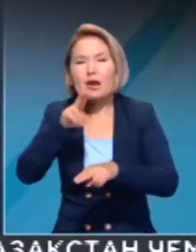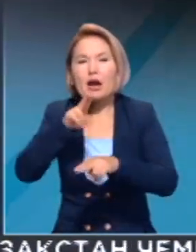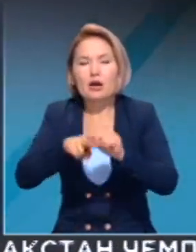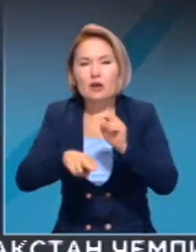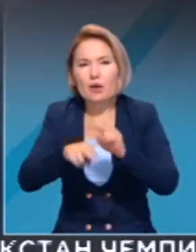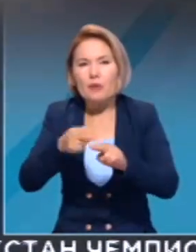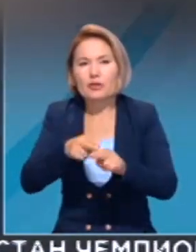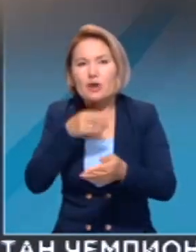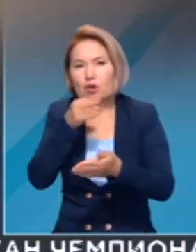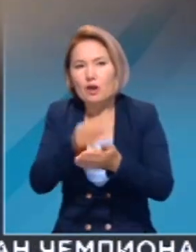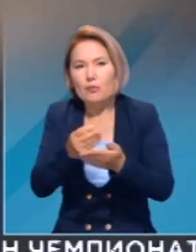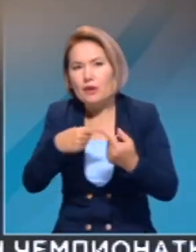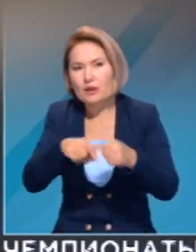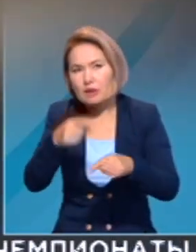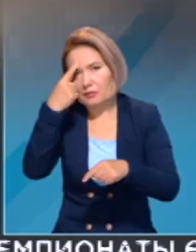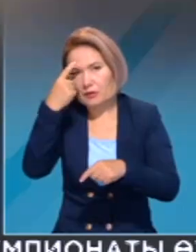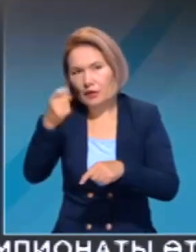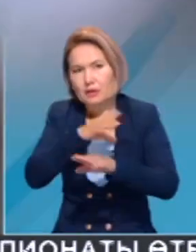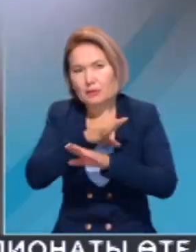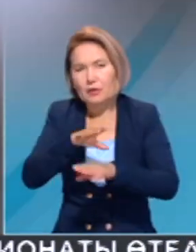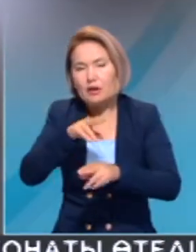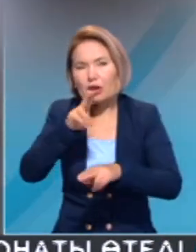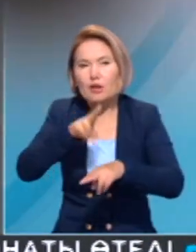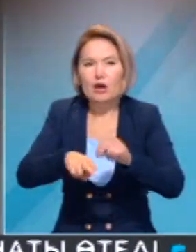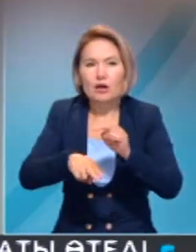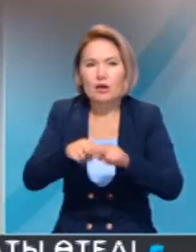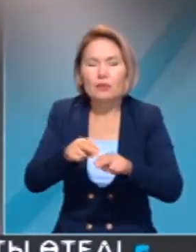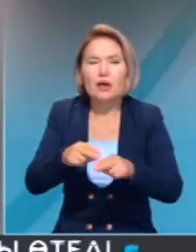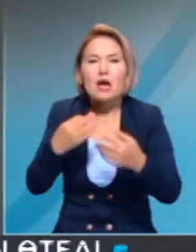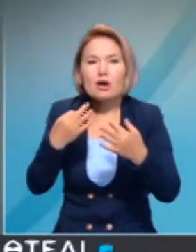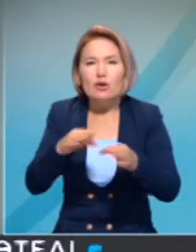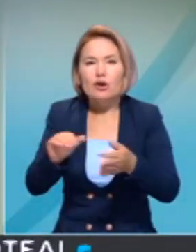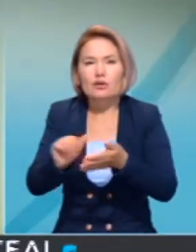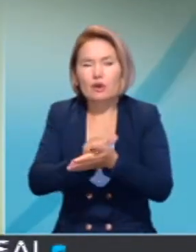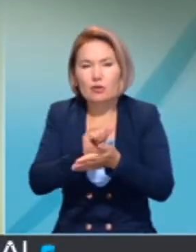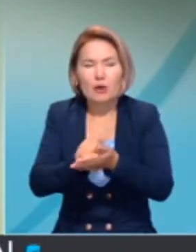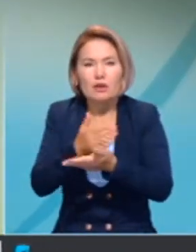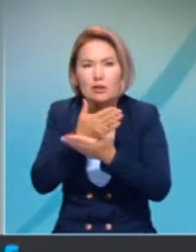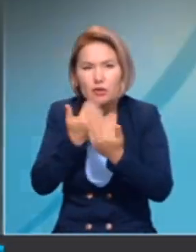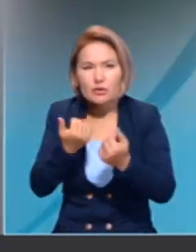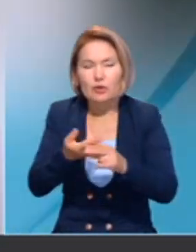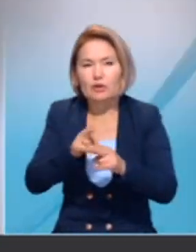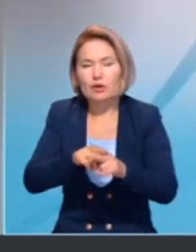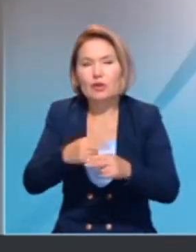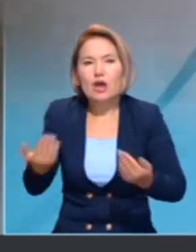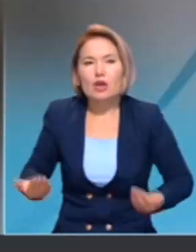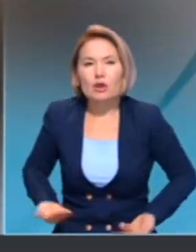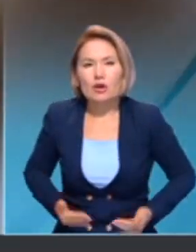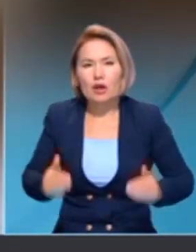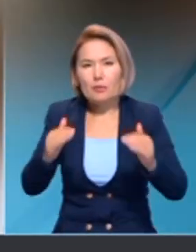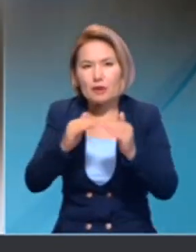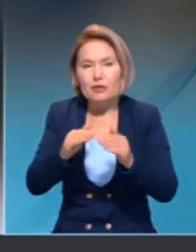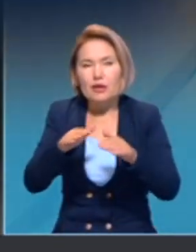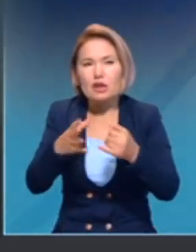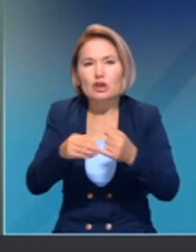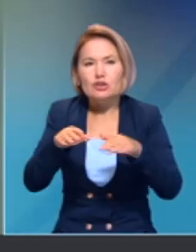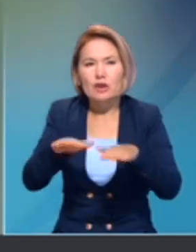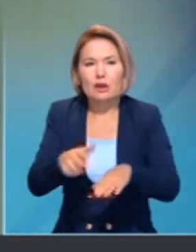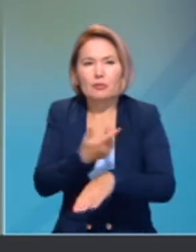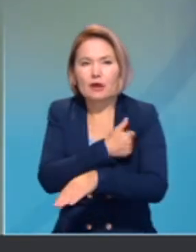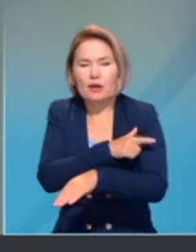туралы жауапты органдарға ескертпеген. Құрылысқа рұқсат қағаздары болмаған. Сондай-ақ тұрғын үйдің орналасқан